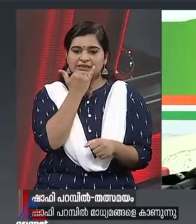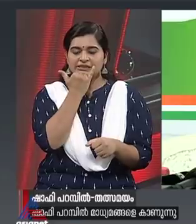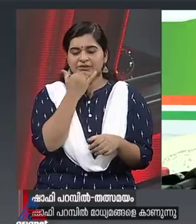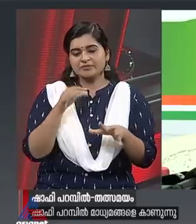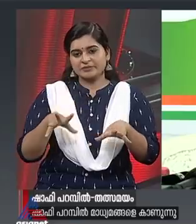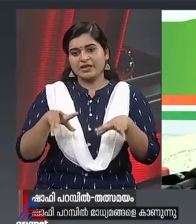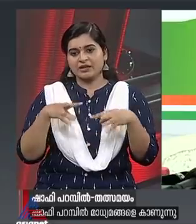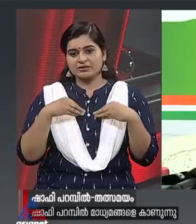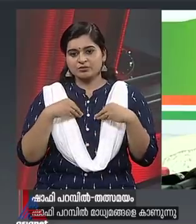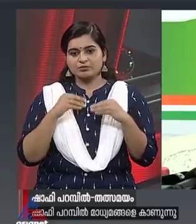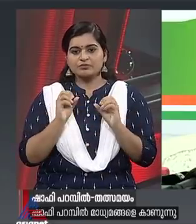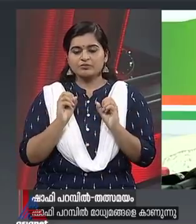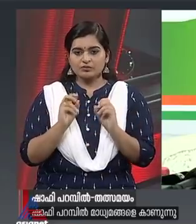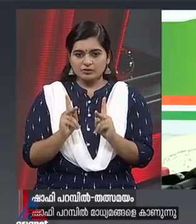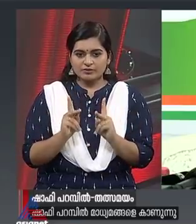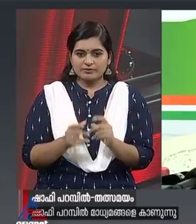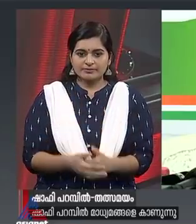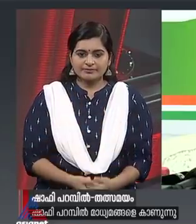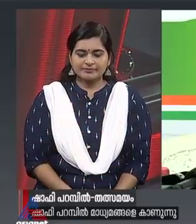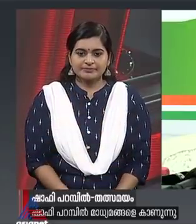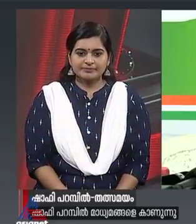നൽകി എന്ന് ഉത്തരവ് മൂലം അടിച്ചിറക്കിയ ആളുകൾ,